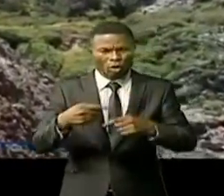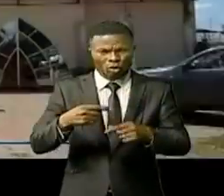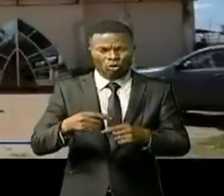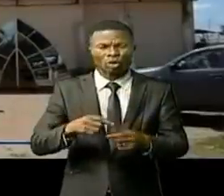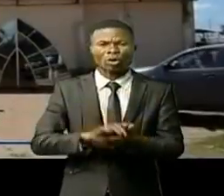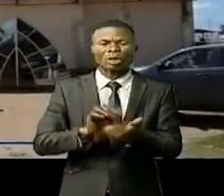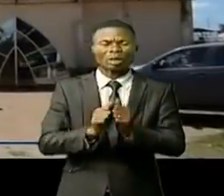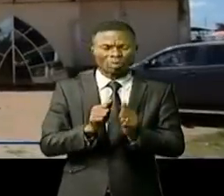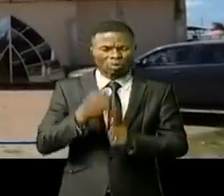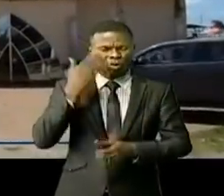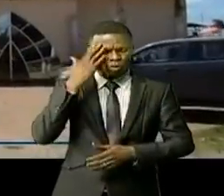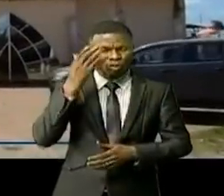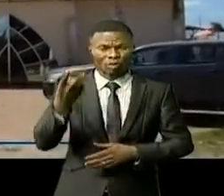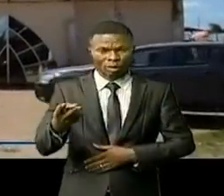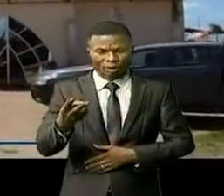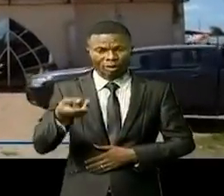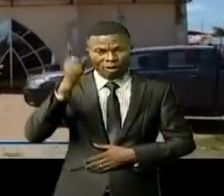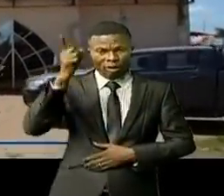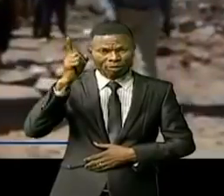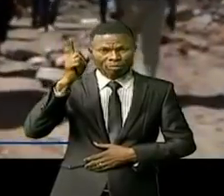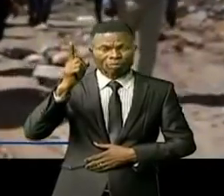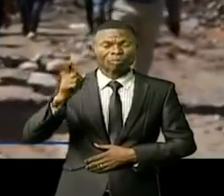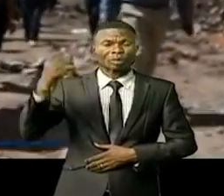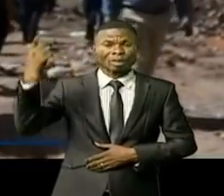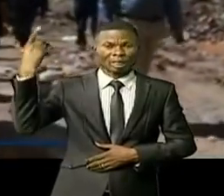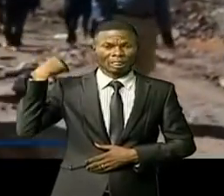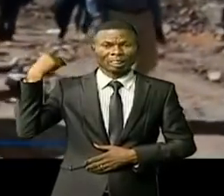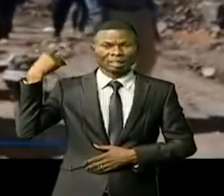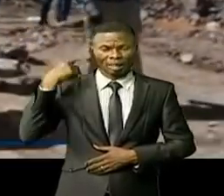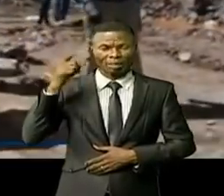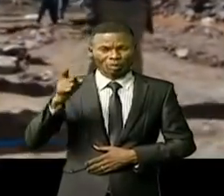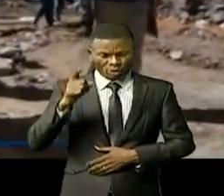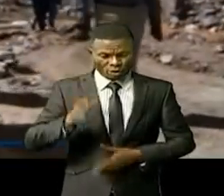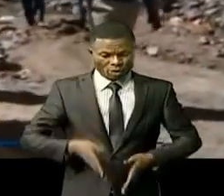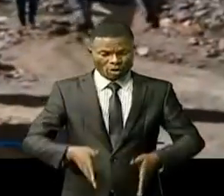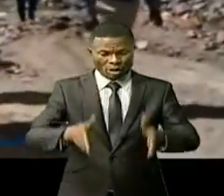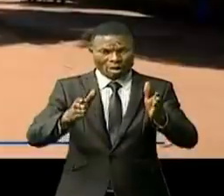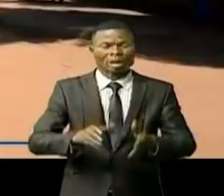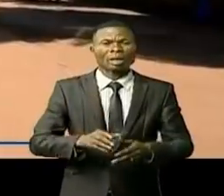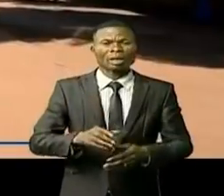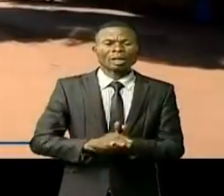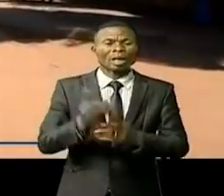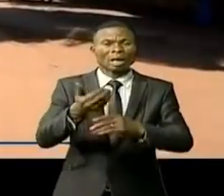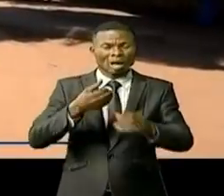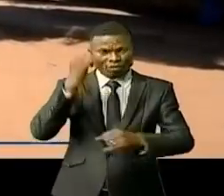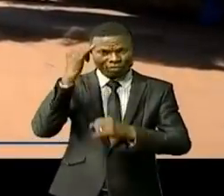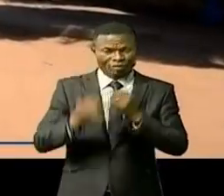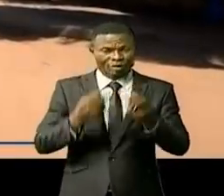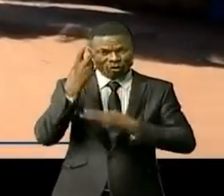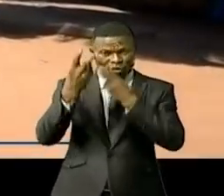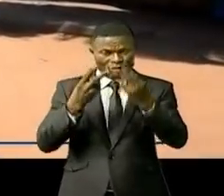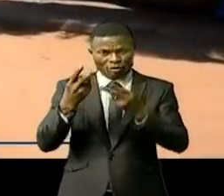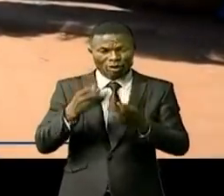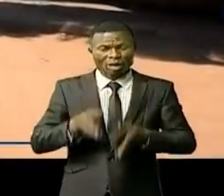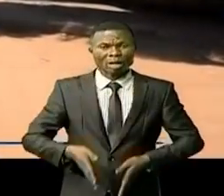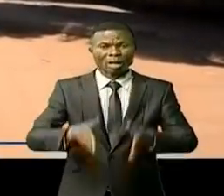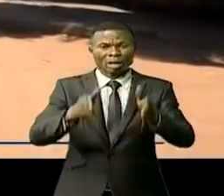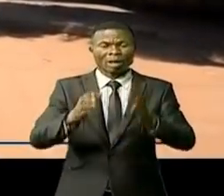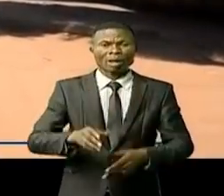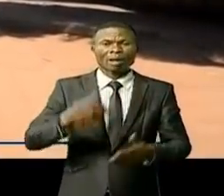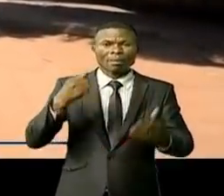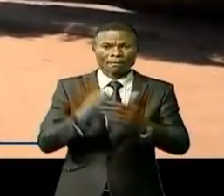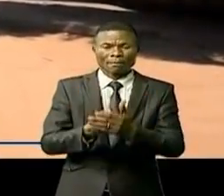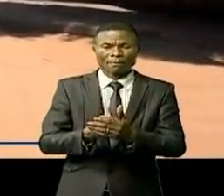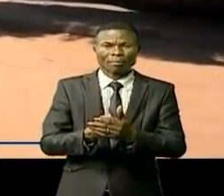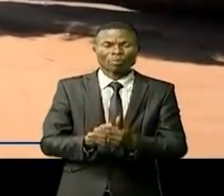Marie-Thérèse Masuka Saini. Le premier des élus du Lualaba était sur l'avenue Manika avant de terminer sa course sur les avenues de Pain et